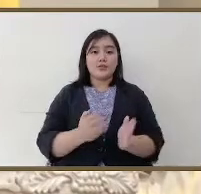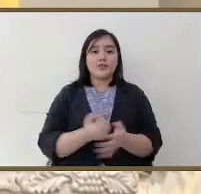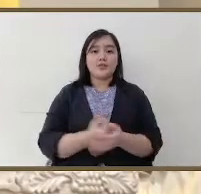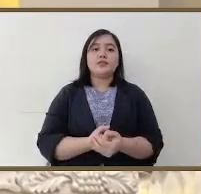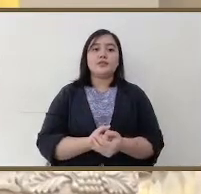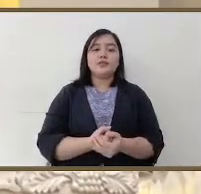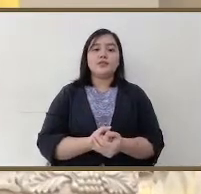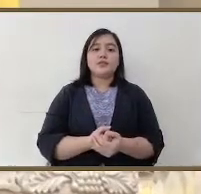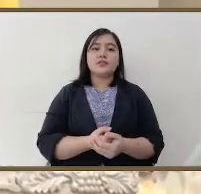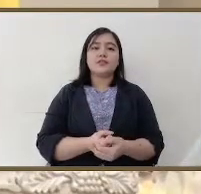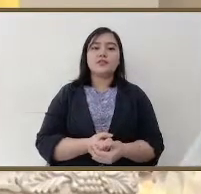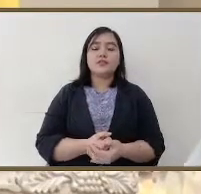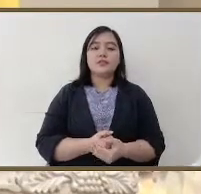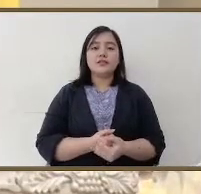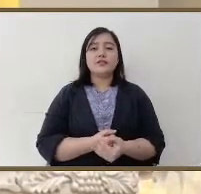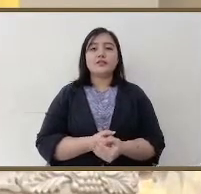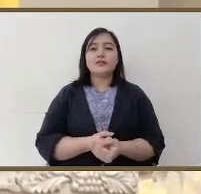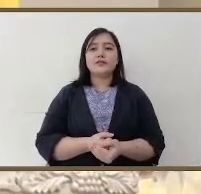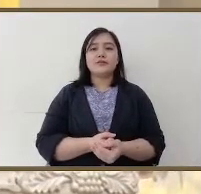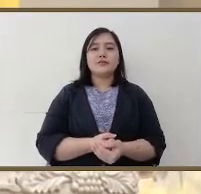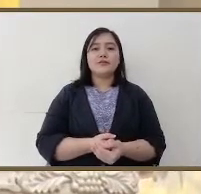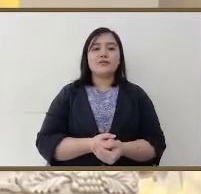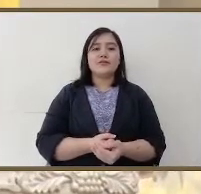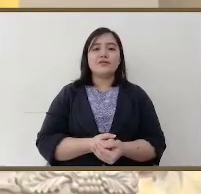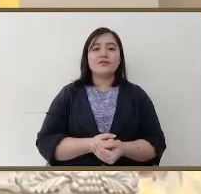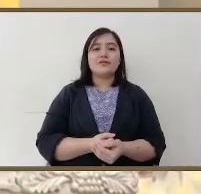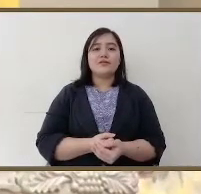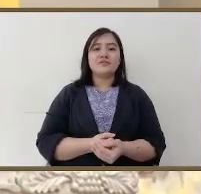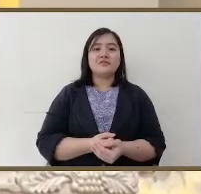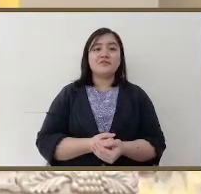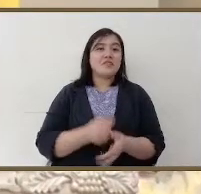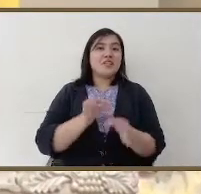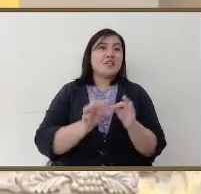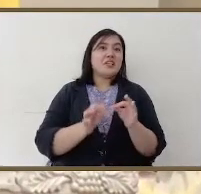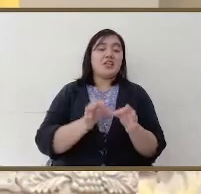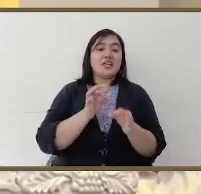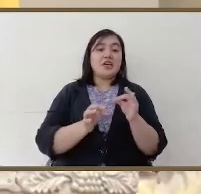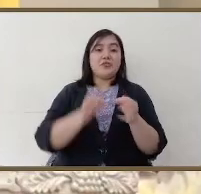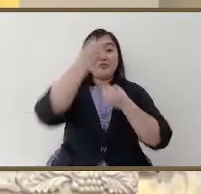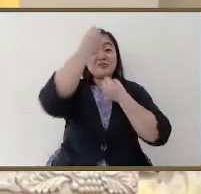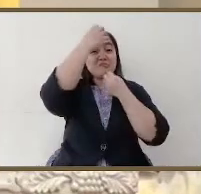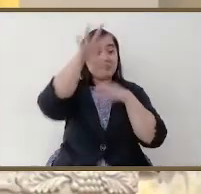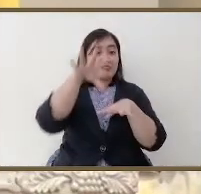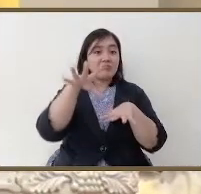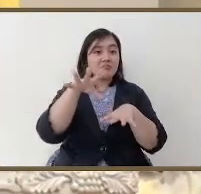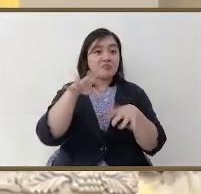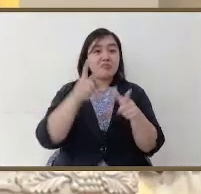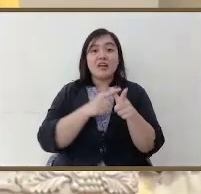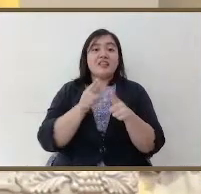Eh, hindi na gumagawa ng mabuti. Eh, nagpapasaway pa. Eh, di grabe na. Doble-doble na ang bayaran.